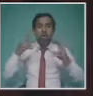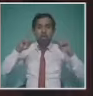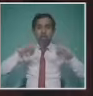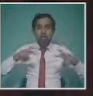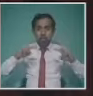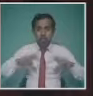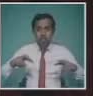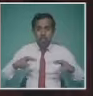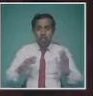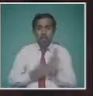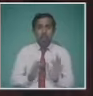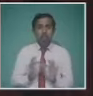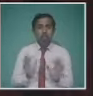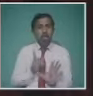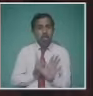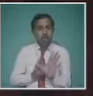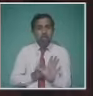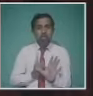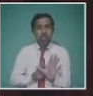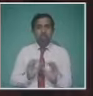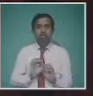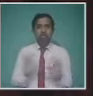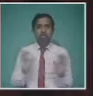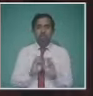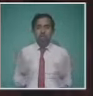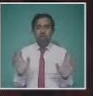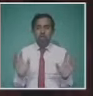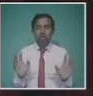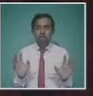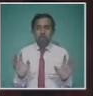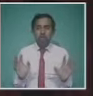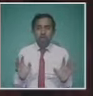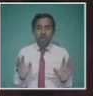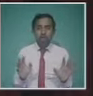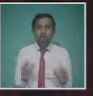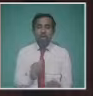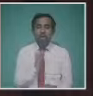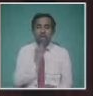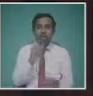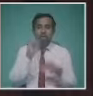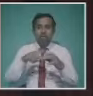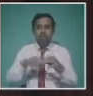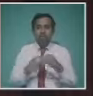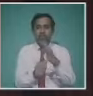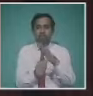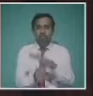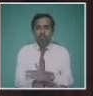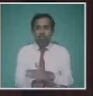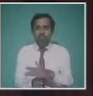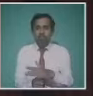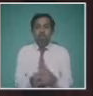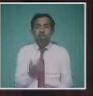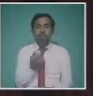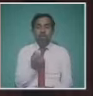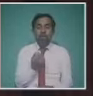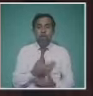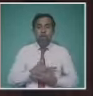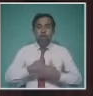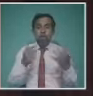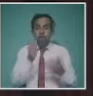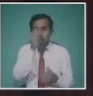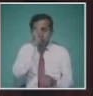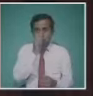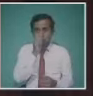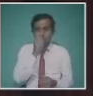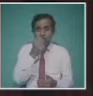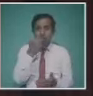ගණනාවක් මාධ්‍ය දිනපතා වාර්තා කරනවා. ඒක වාර්තා කරනකොට සැබෑ ප්‍රශ්නේ යට කරලා මේ ආර්ථිකයේ මහා දවන් දෙදිර හොරකම්